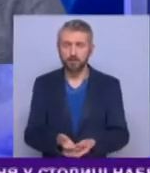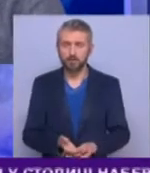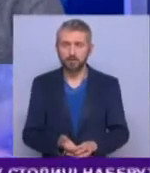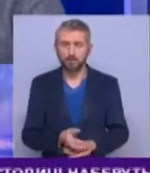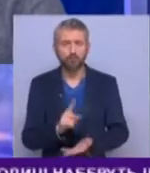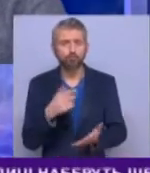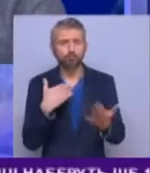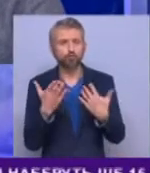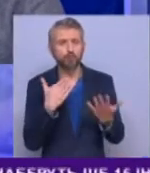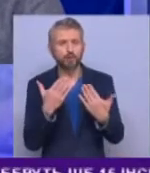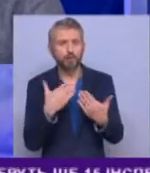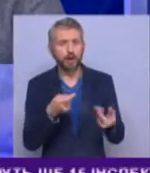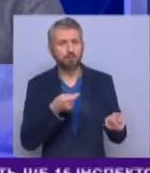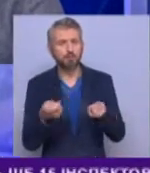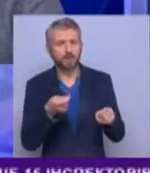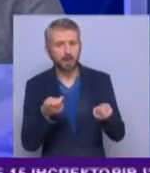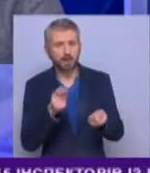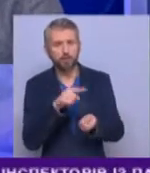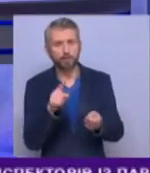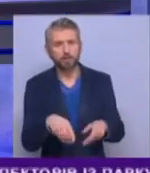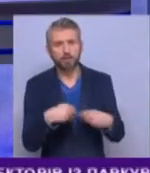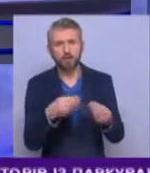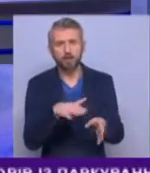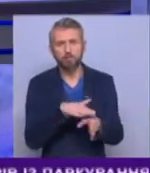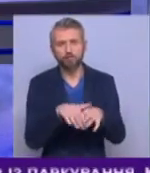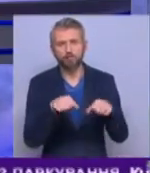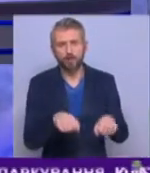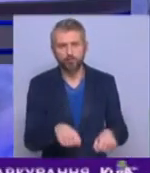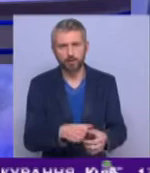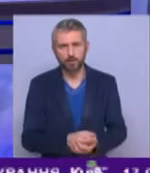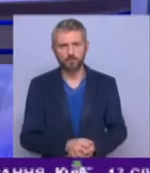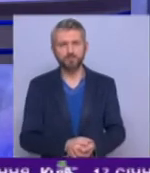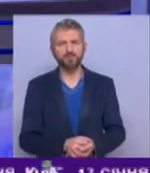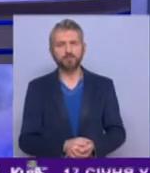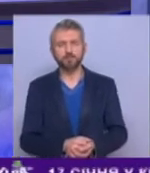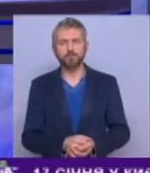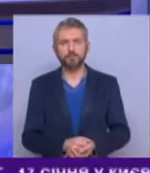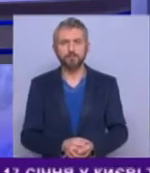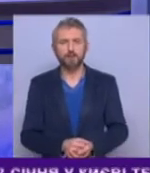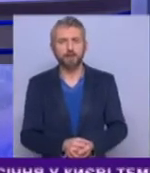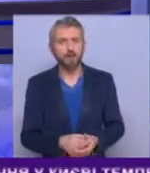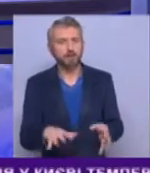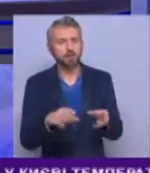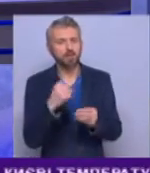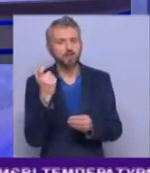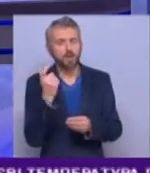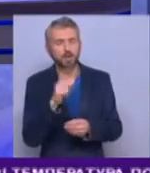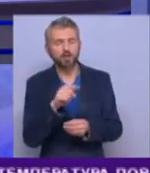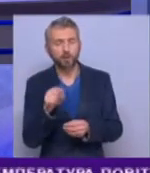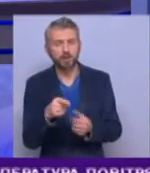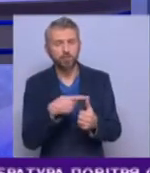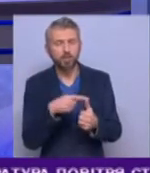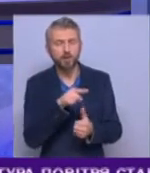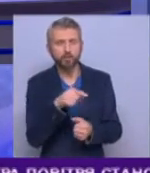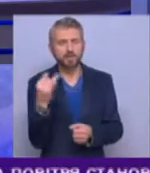що стосується безпосередньо адміністрації, от вони дали всі повноваження. Звичайно. А він же про це і скаже. Співвласники, вони, по-перше, вони